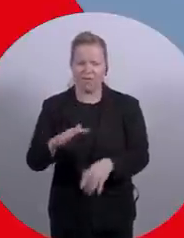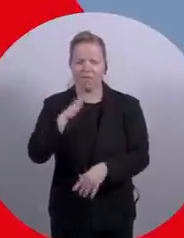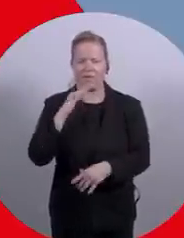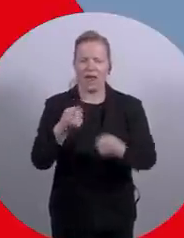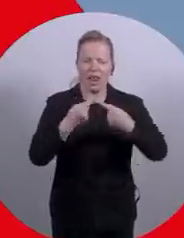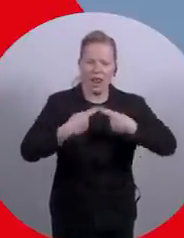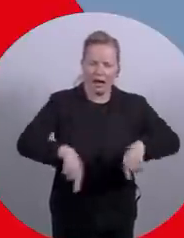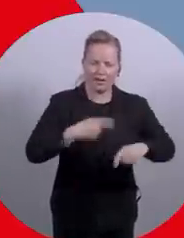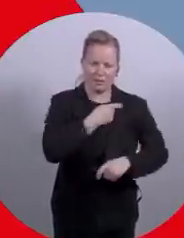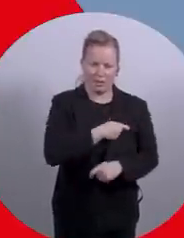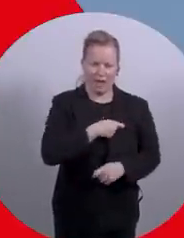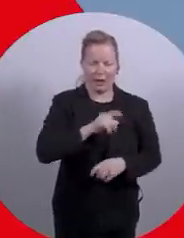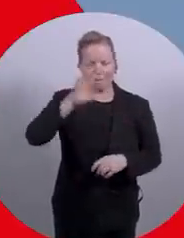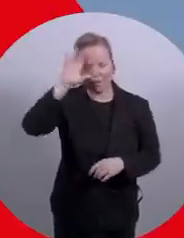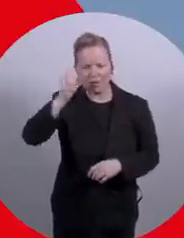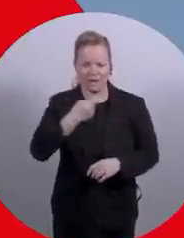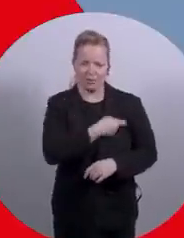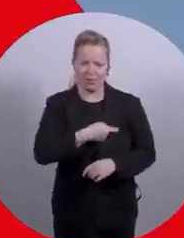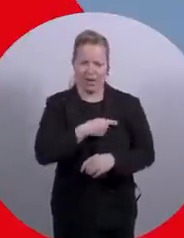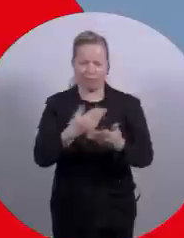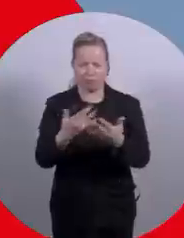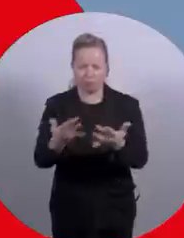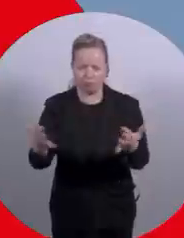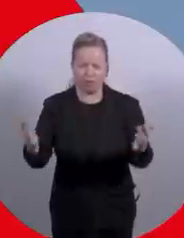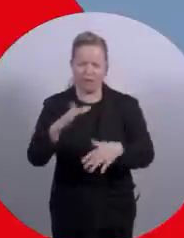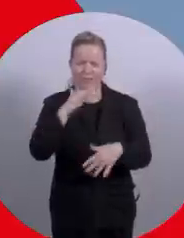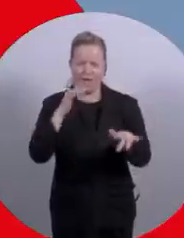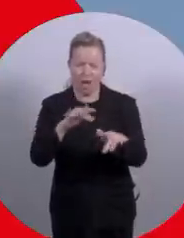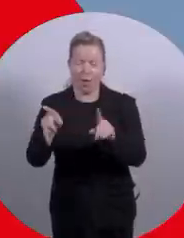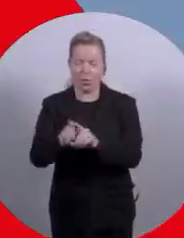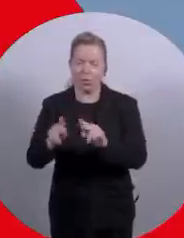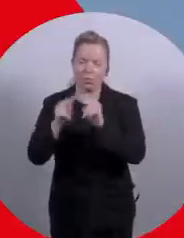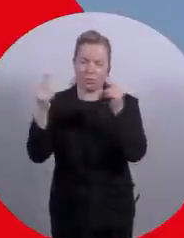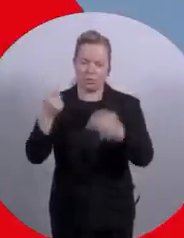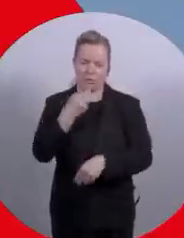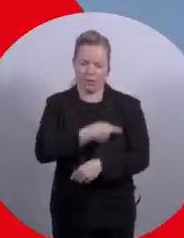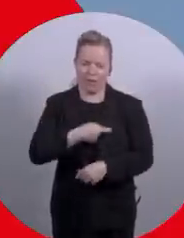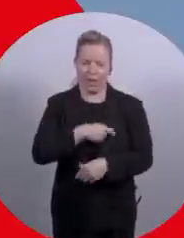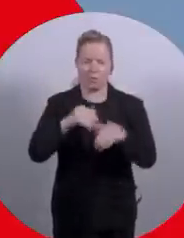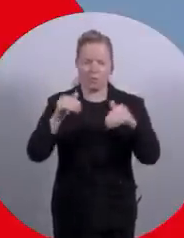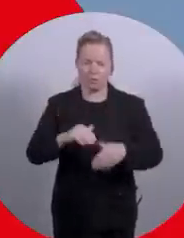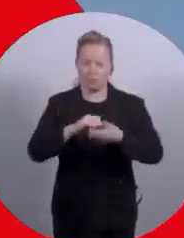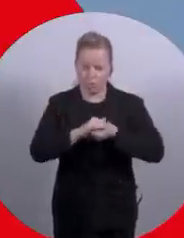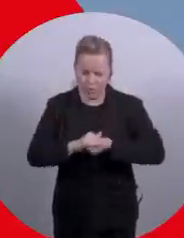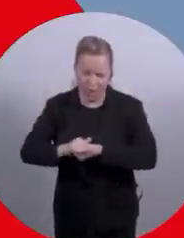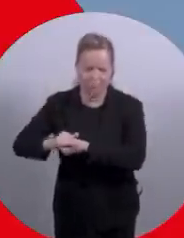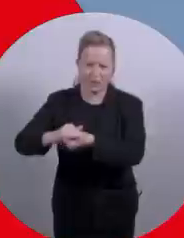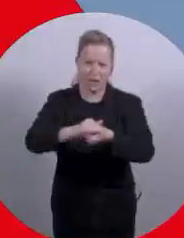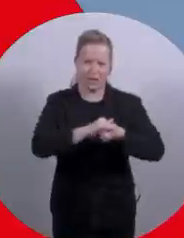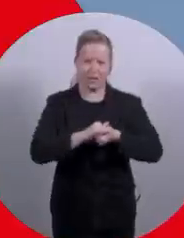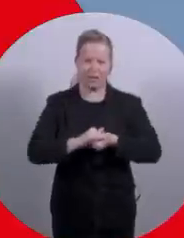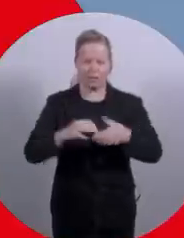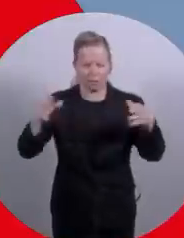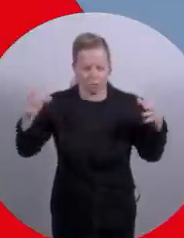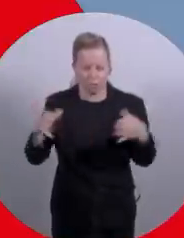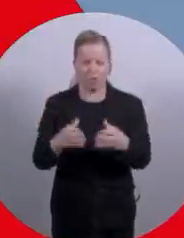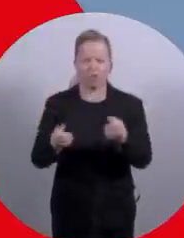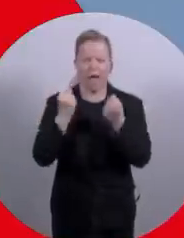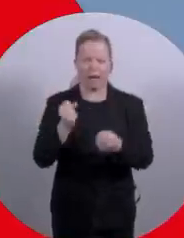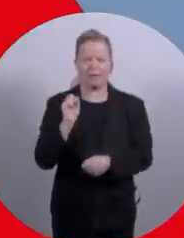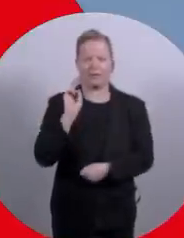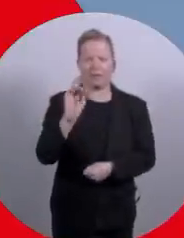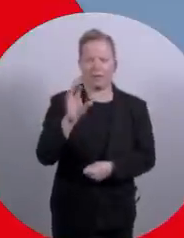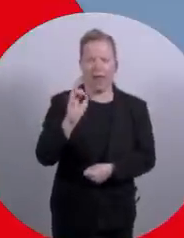Landesparteien bezirksparteien sind und auch einen Bundespartei wir müssen zusammenhalten und ein starkes Signal gegen alle